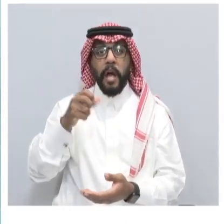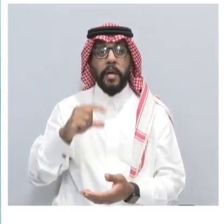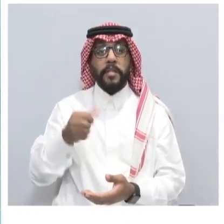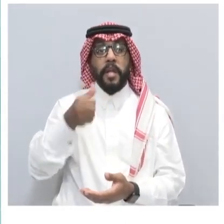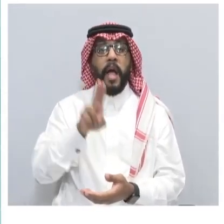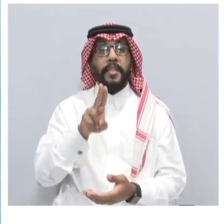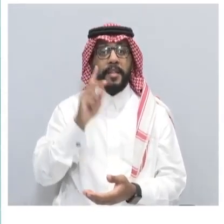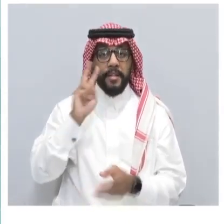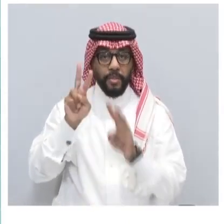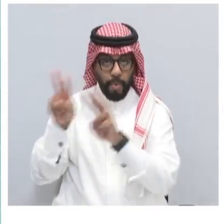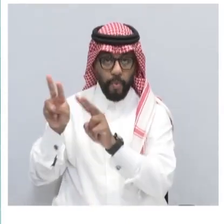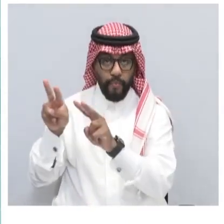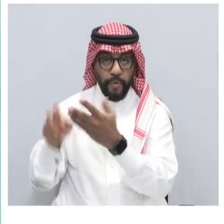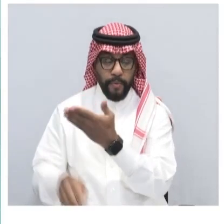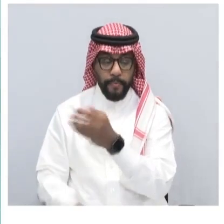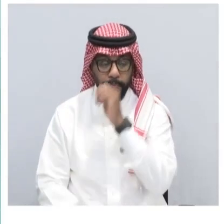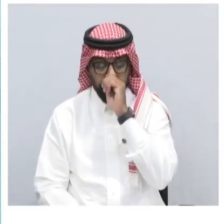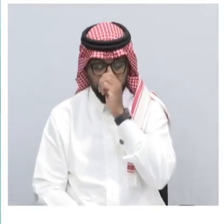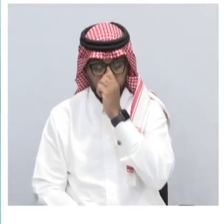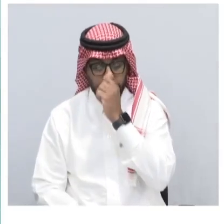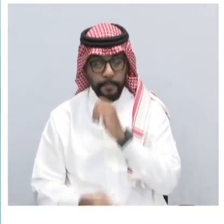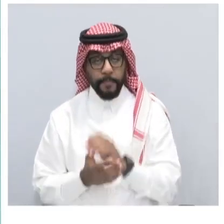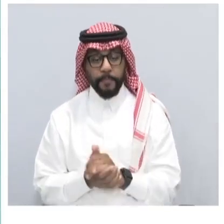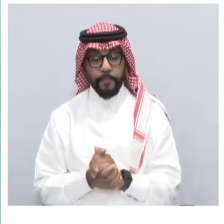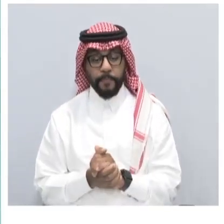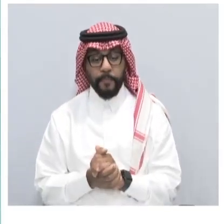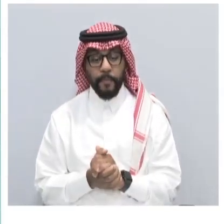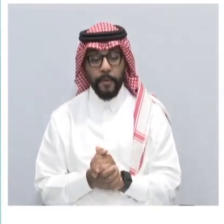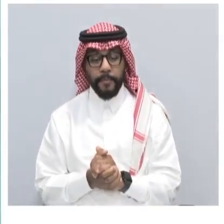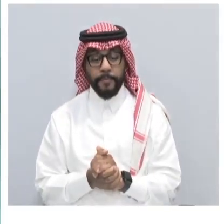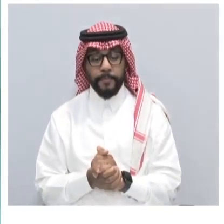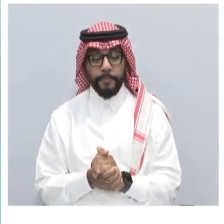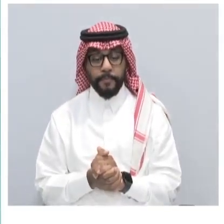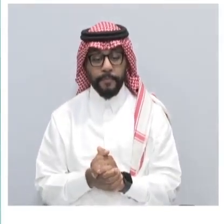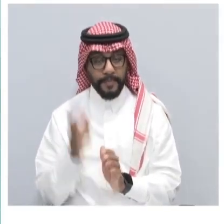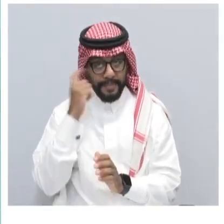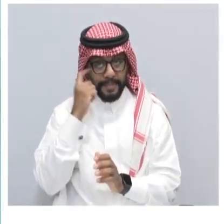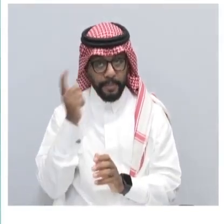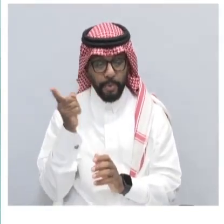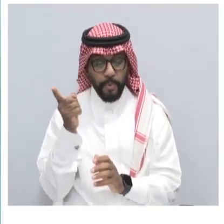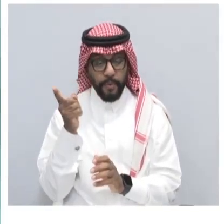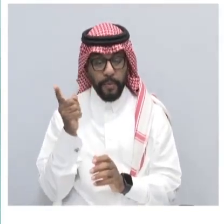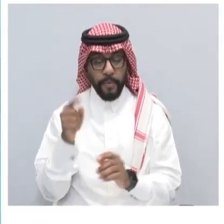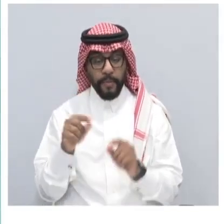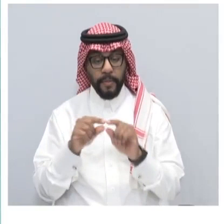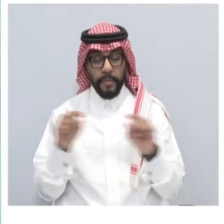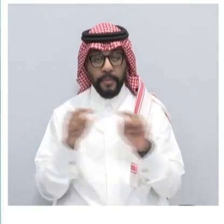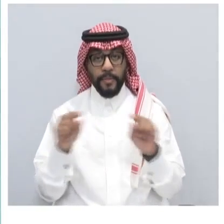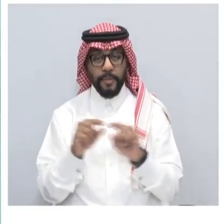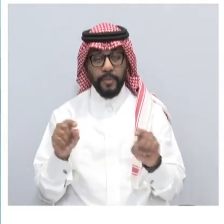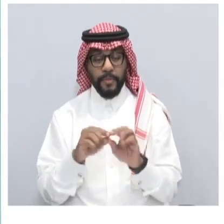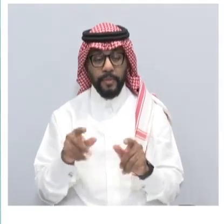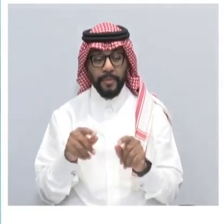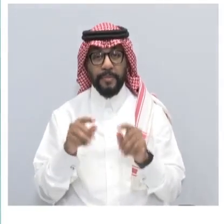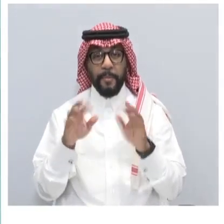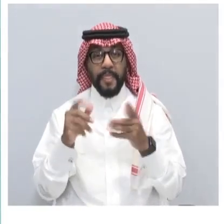برجراف سيتنج فهذه النقطه ابناء الطلاب نلاحظ وجود الايقونه الموجوده هنا يا ابناء